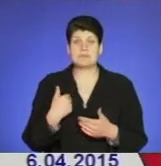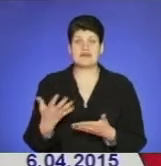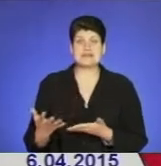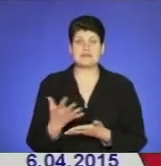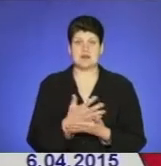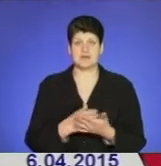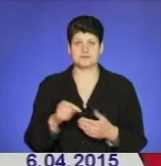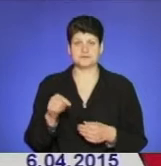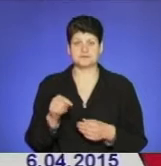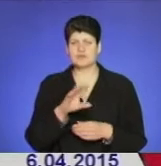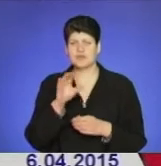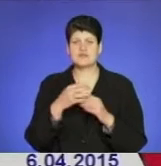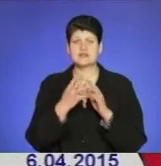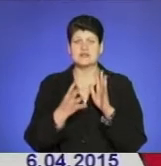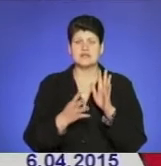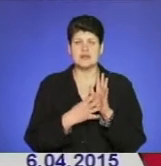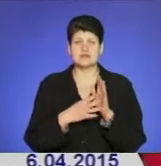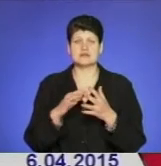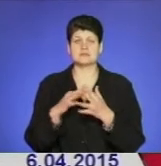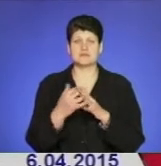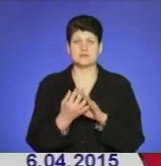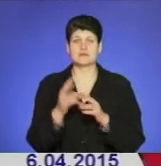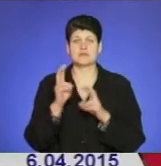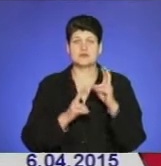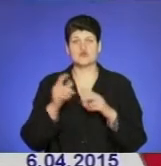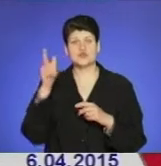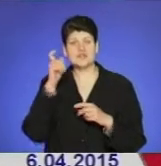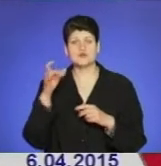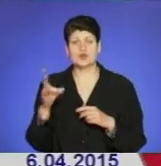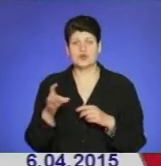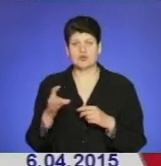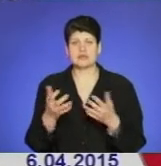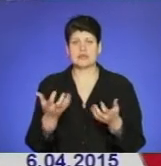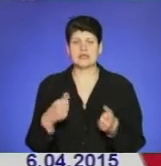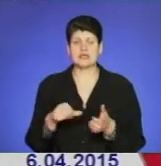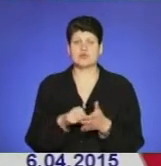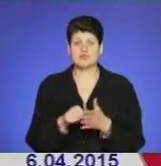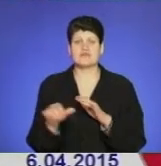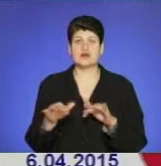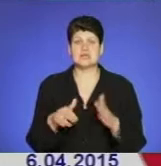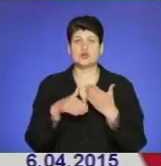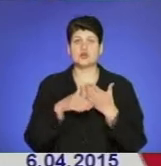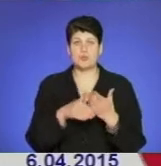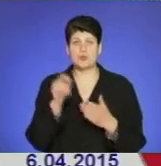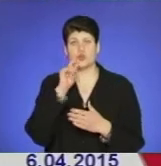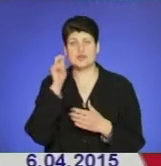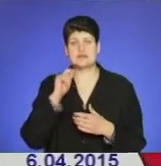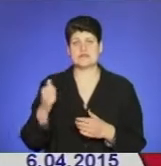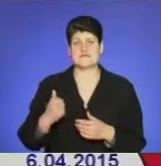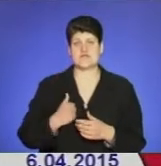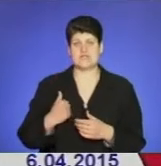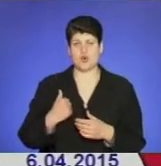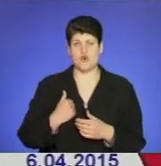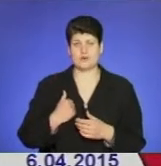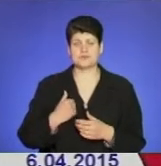тут. Усі 19 аграрних підприємств Чортківського району взяли участь в акції допомоги українським військовим.